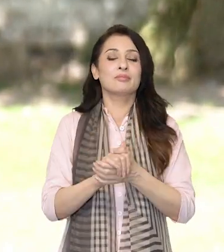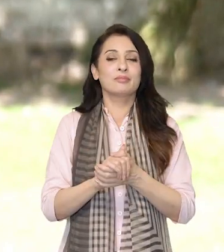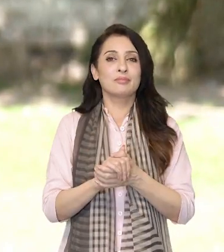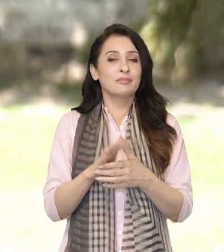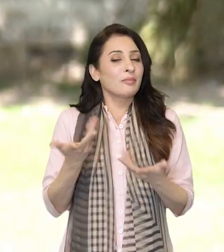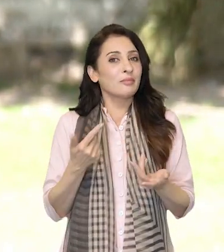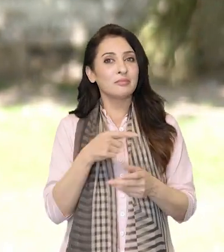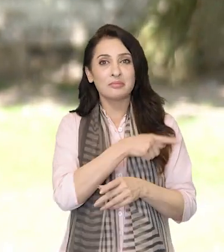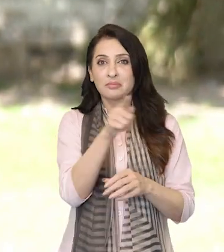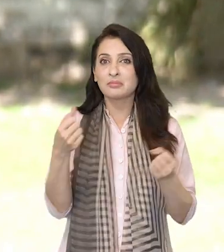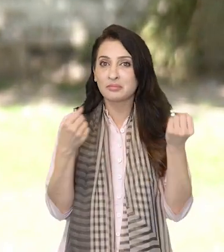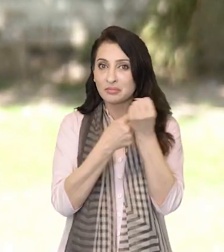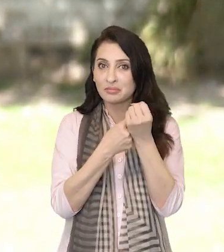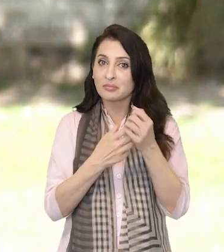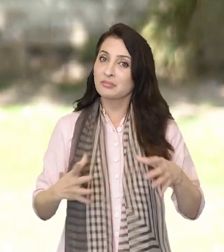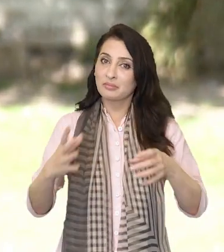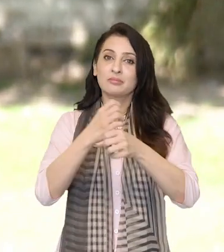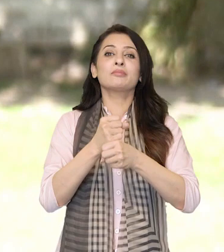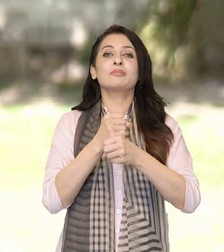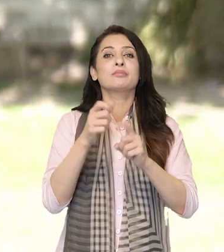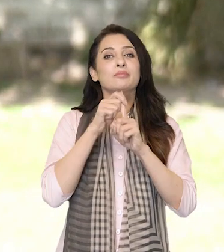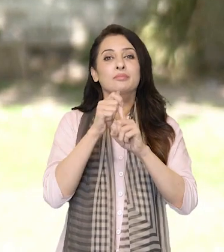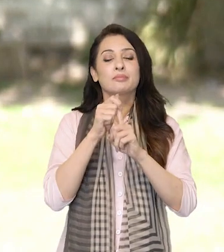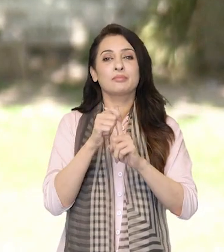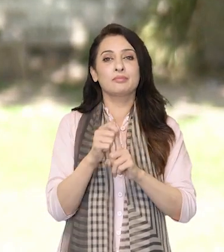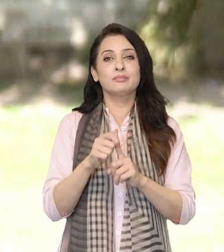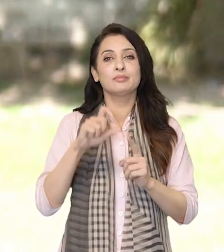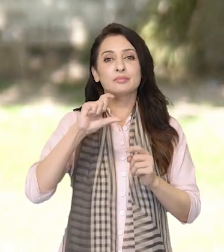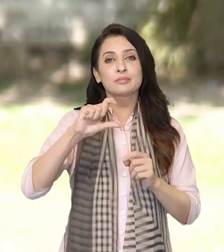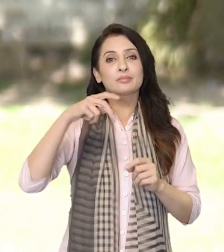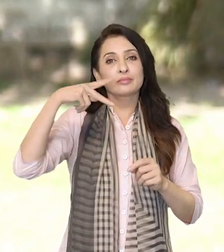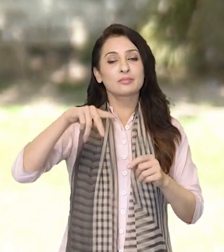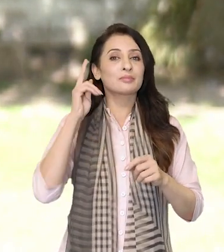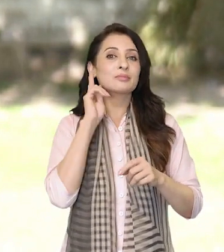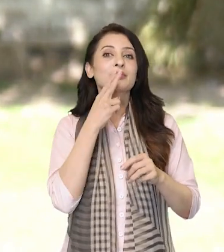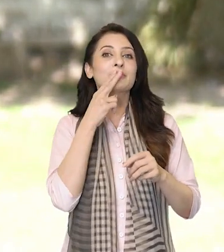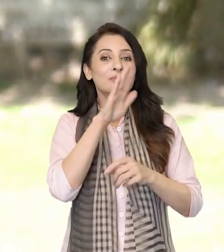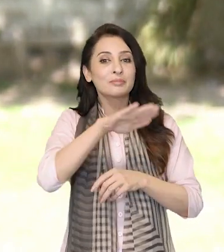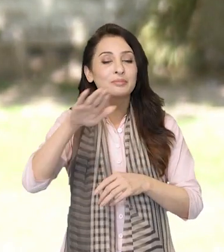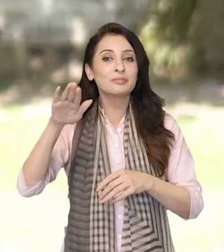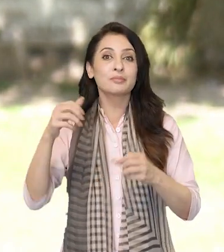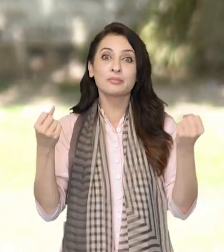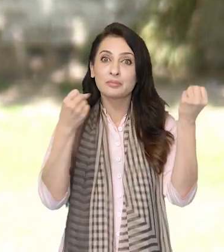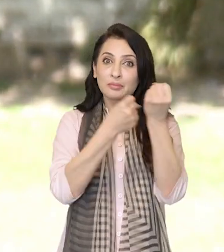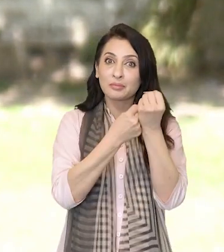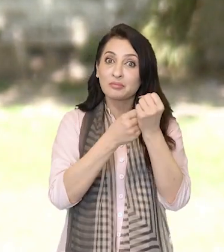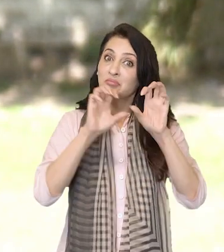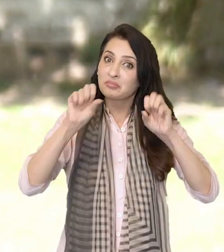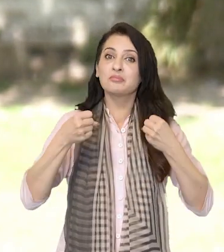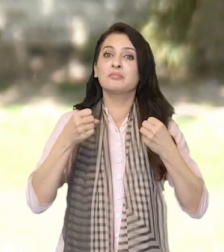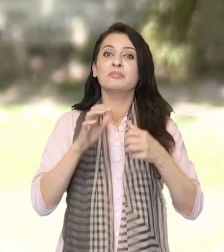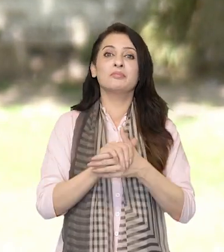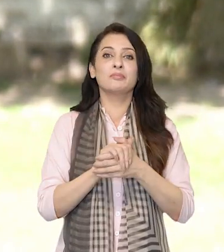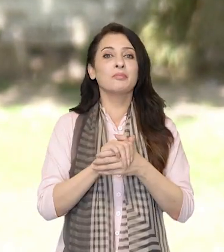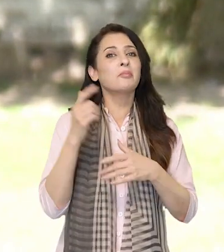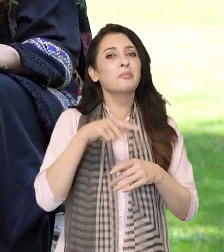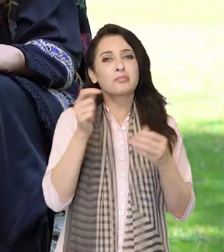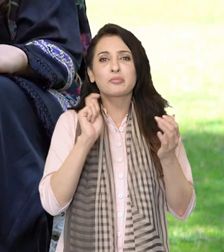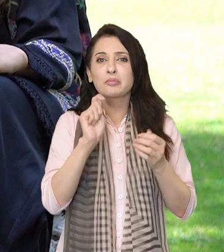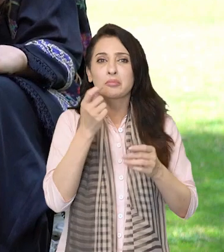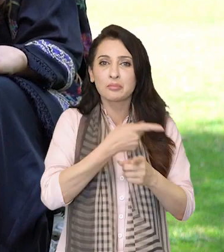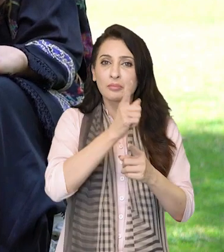हम सिर्फ अपने बारे में ना सोचें, बिकॉज़ लाइफ इज़ सो टेम्पररी। अगर हमने कुछ करना है तो वी हैव टू डू इट